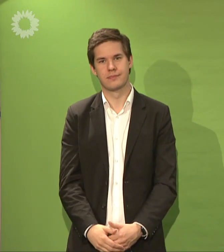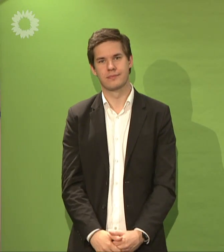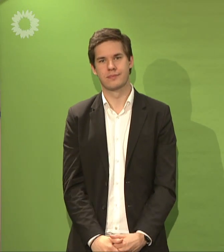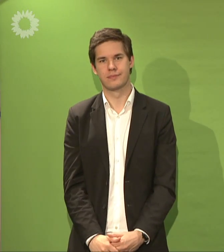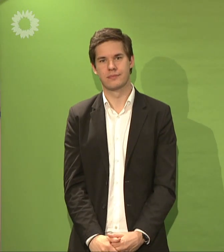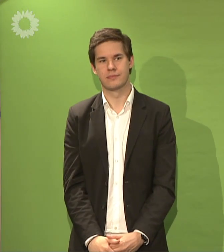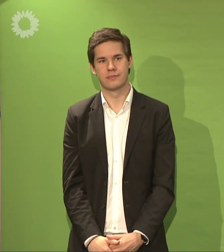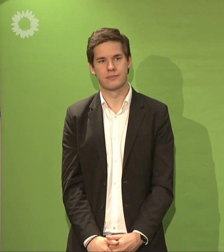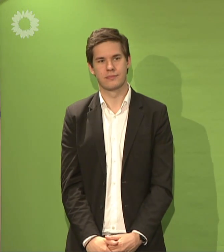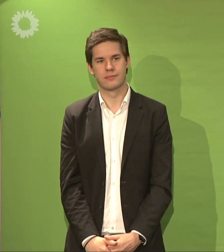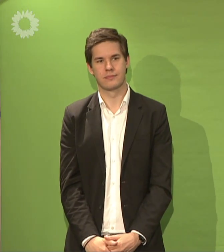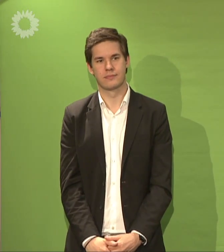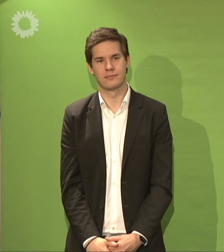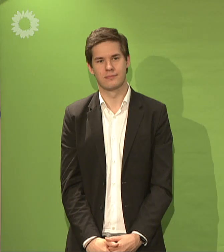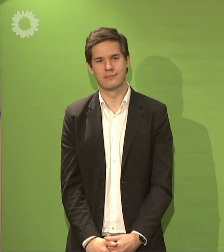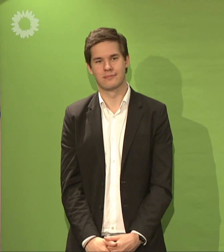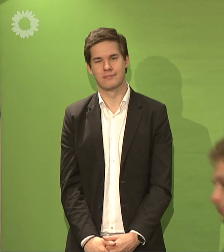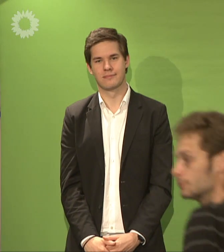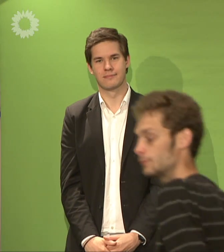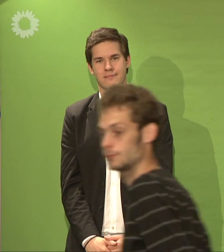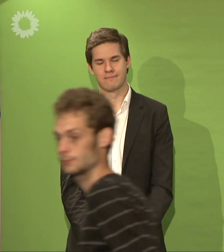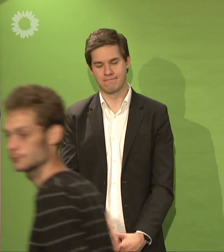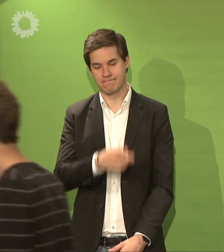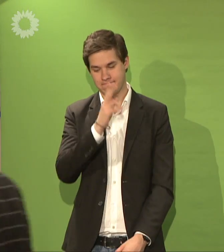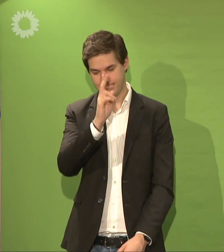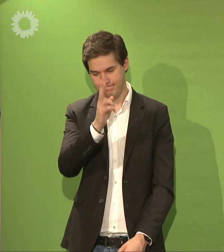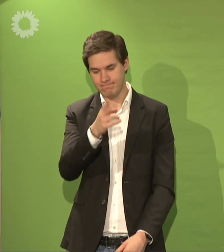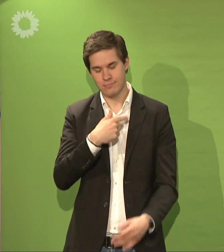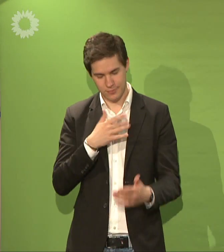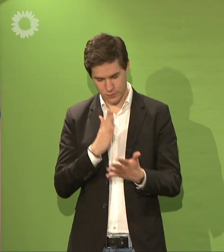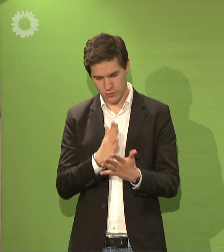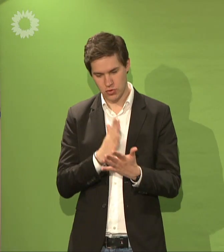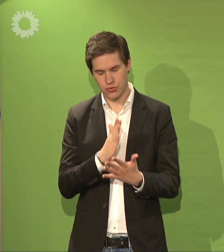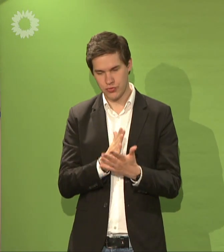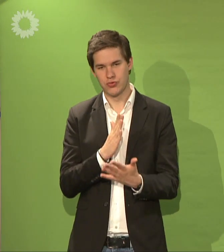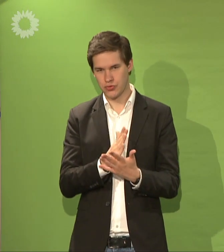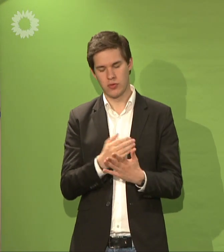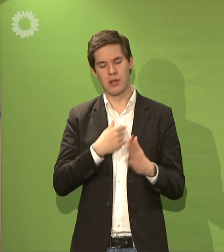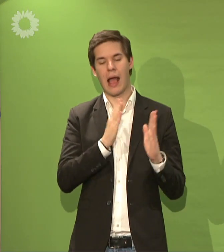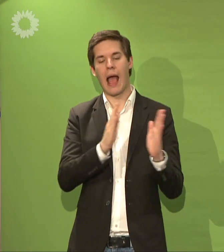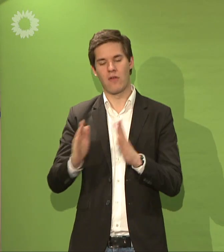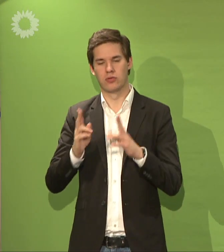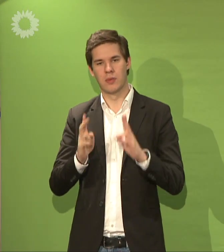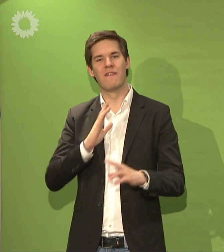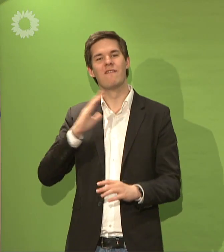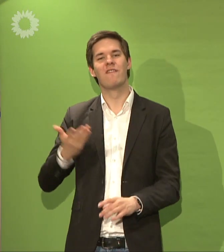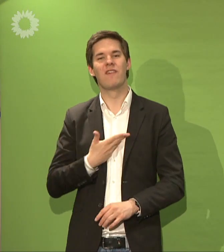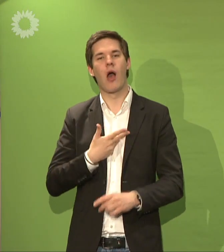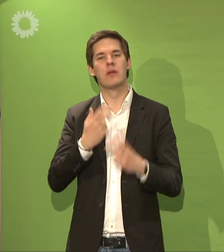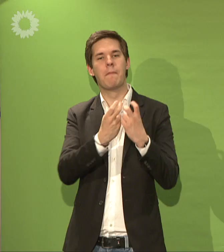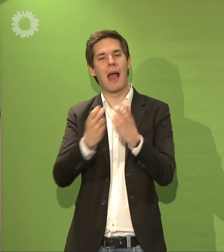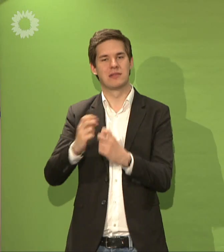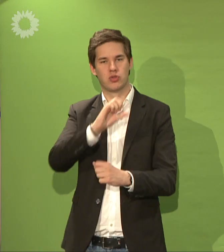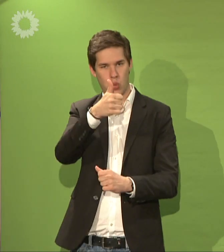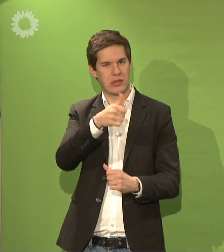an. Genau, ich habe das gleich schon in der Reihenfolge der Frauenplätze zuerst. Also in der Reihenfolge gehen wir